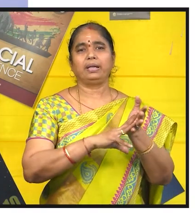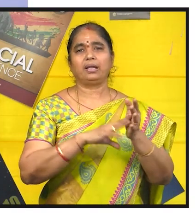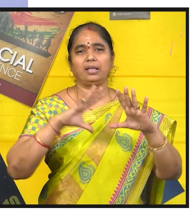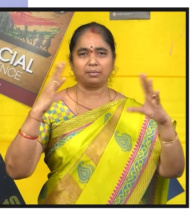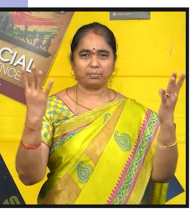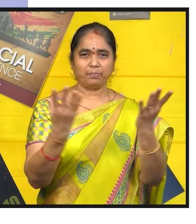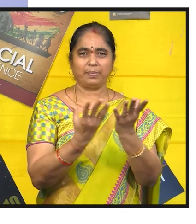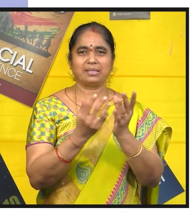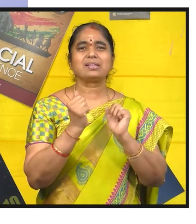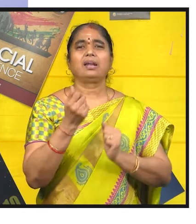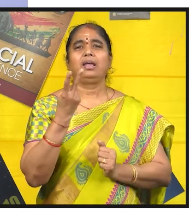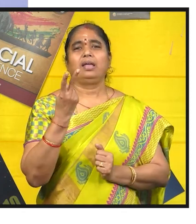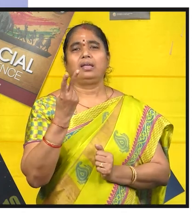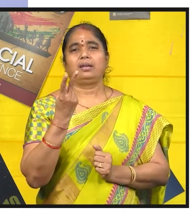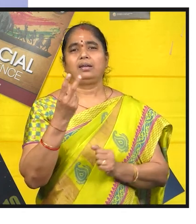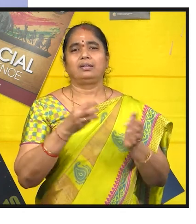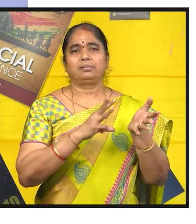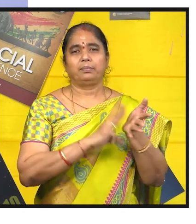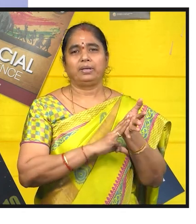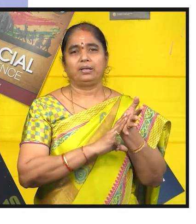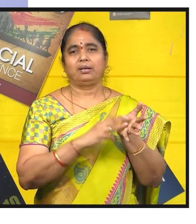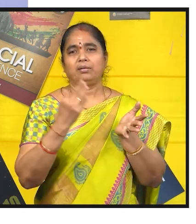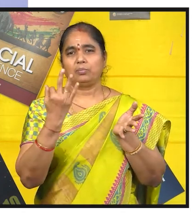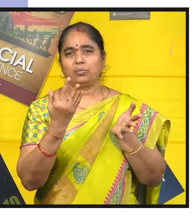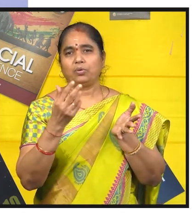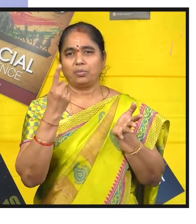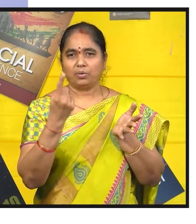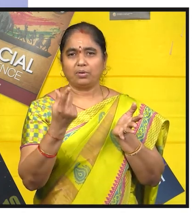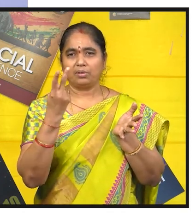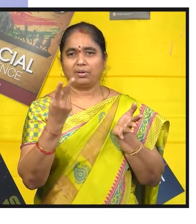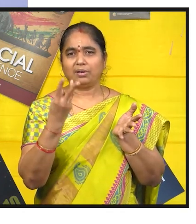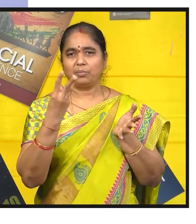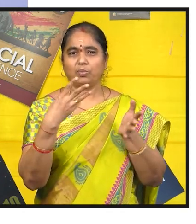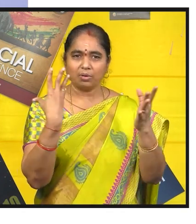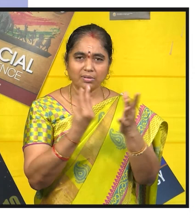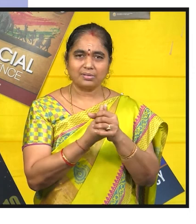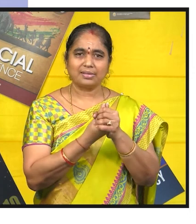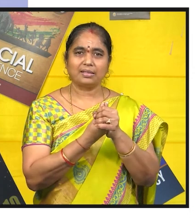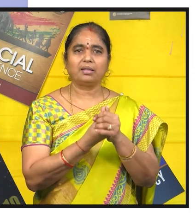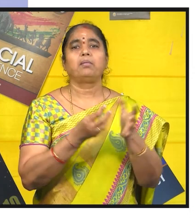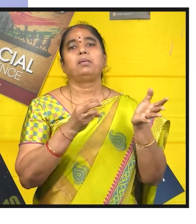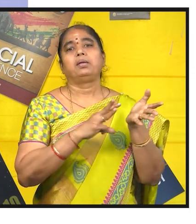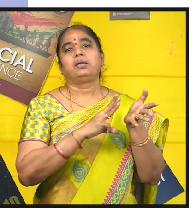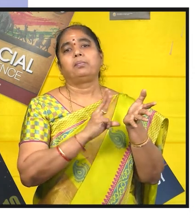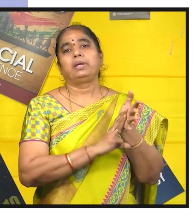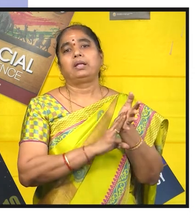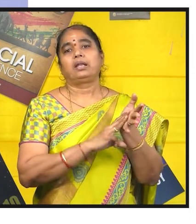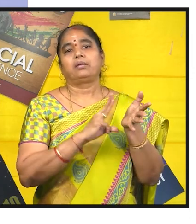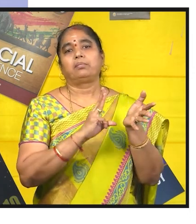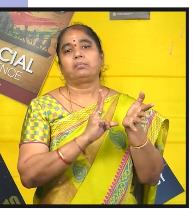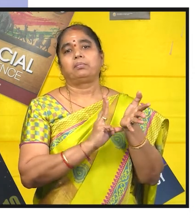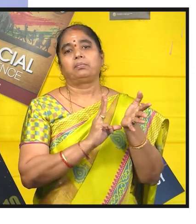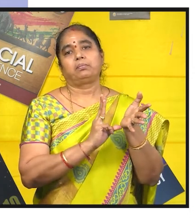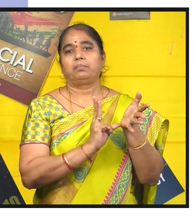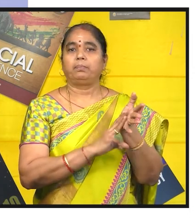உலோக கலவையை பொறுத்த வரைக்கும் இரண்டு உலோகங்கள், மூன்று உலோகங்கள் இணைந்து உங்களுக்கு என்ன கொடுக்க போகுது? உலோக கலவையை கொடுக்குது. நம்ம